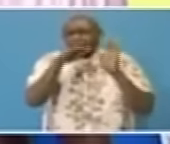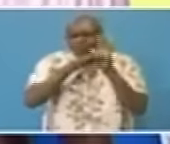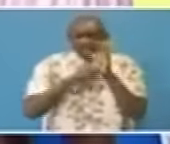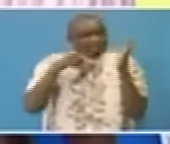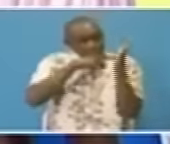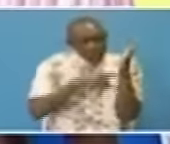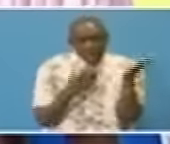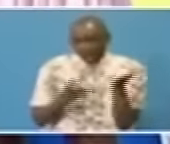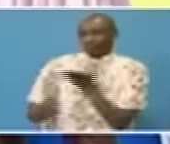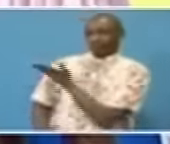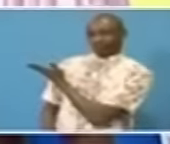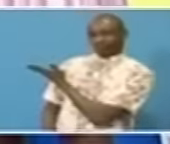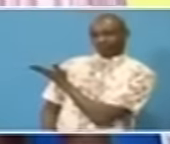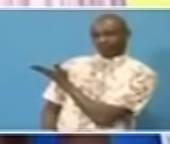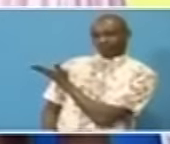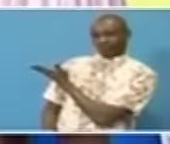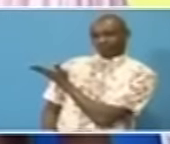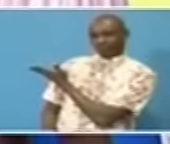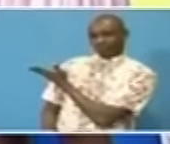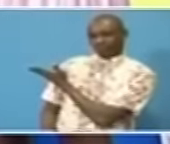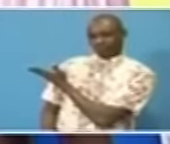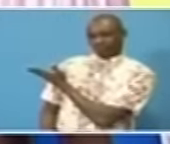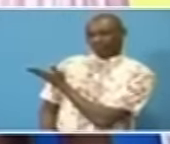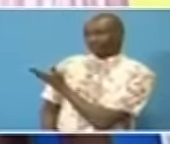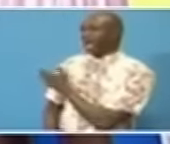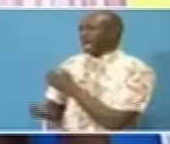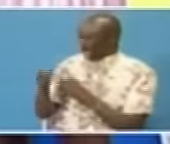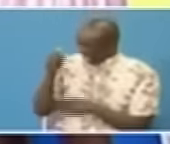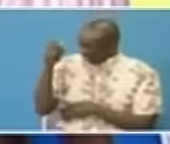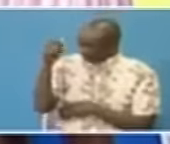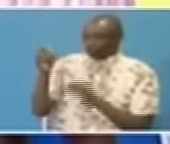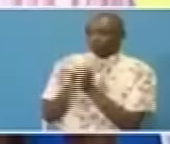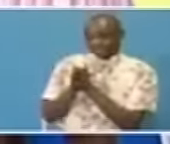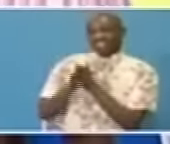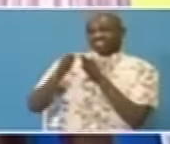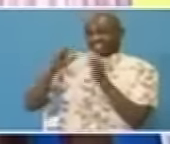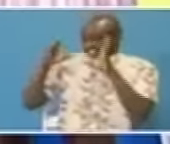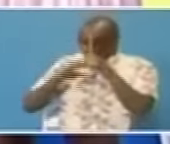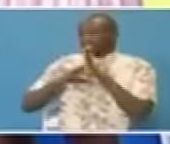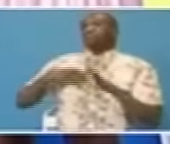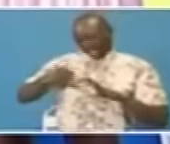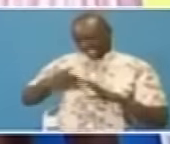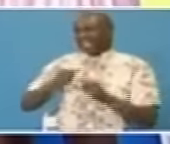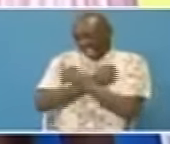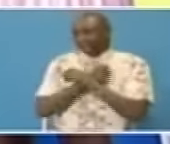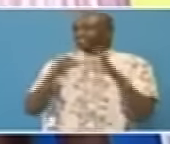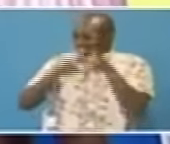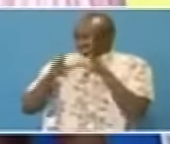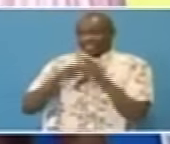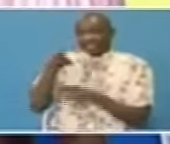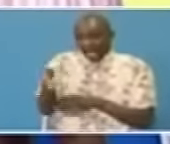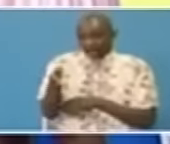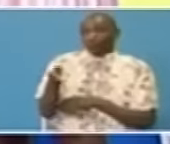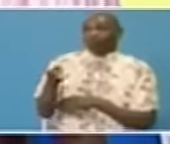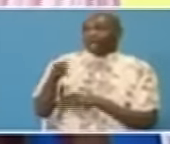nzima ya hapo kesho. Na hii ndio ratiba nzima ya hapo kesho, ambapo Aston Villa watamenyana na Chelsea, nilikwambia ni timu yangu, na vile vile Arsenal